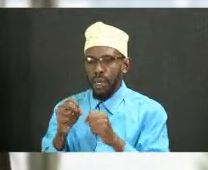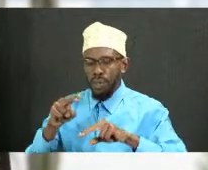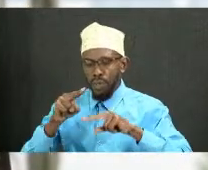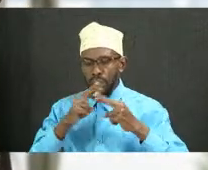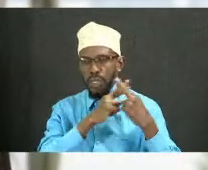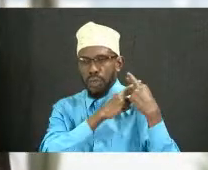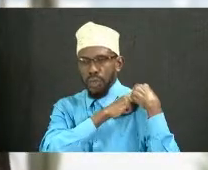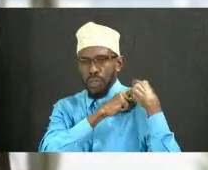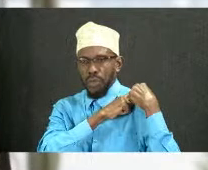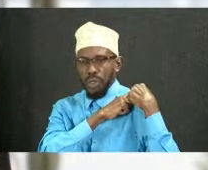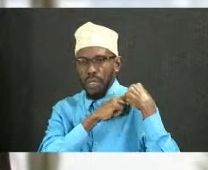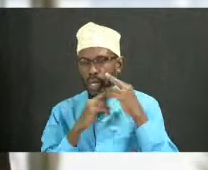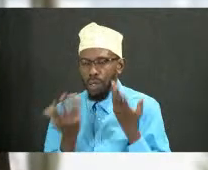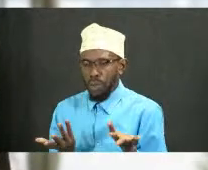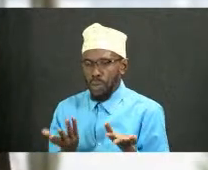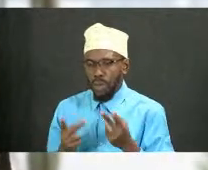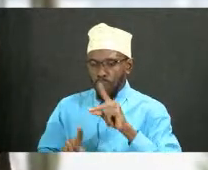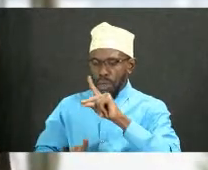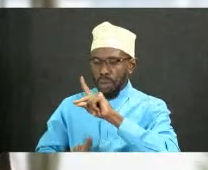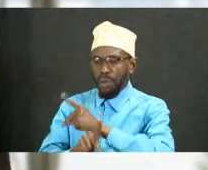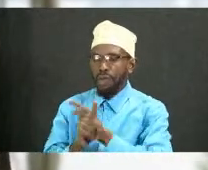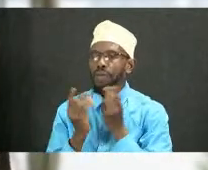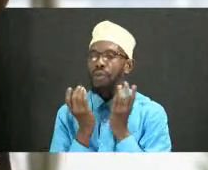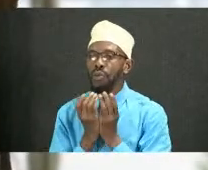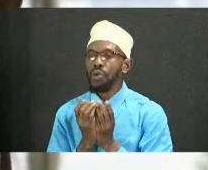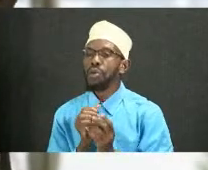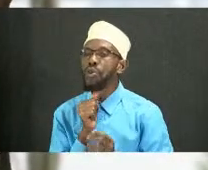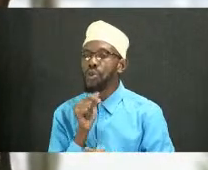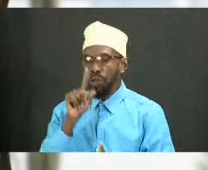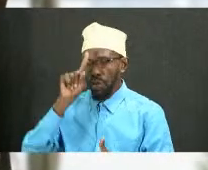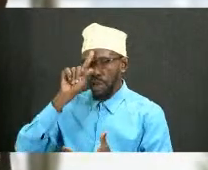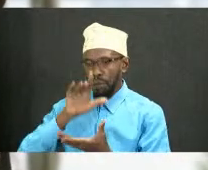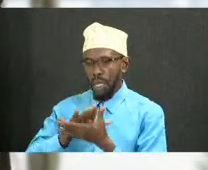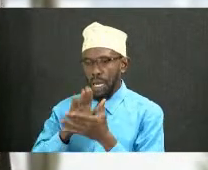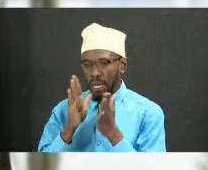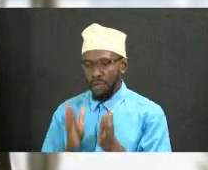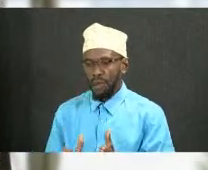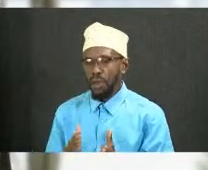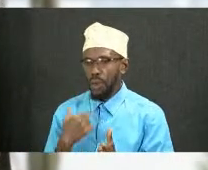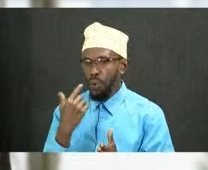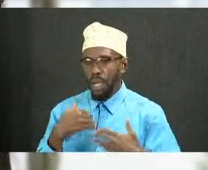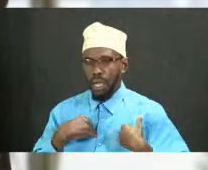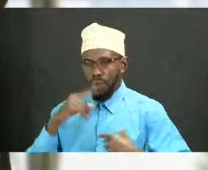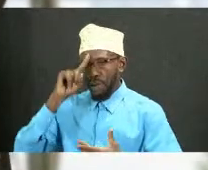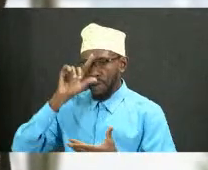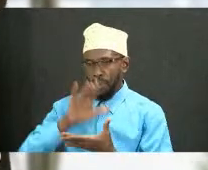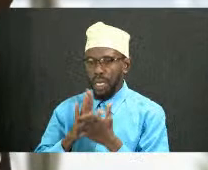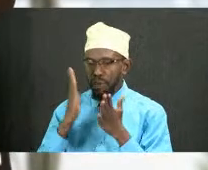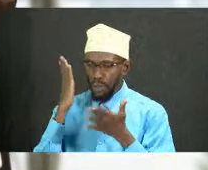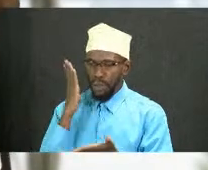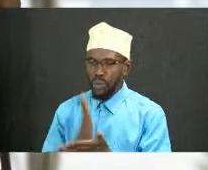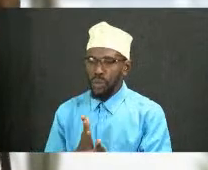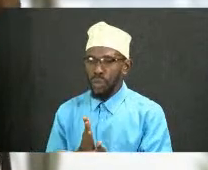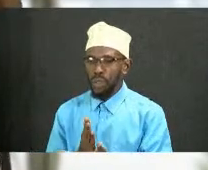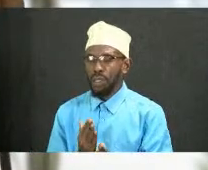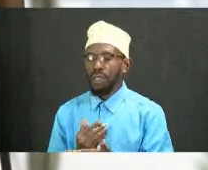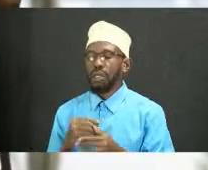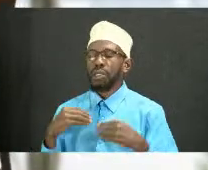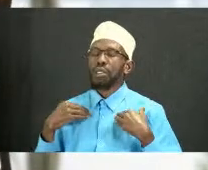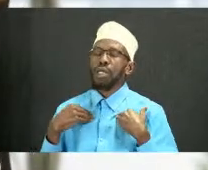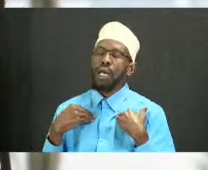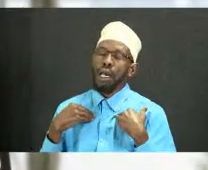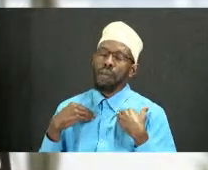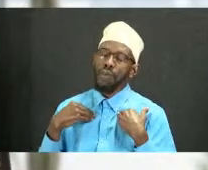sababu hapa pia Mtume sallallahu alaihi wasallam anatueleza si muumini ambaye yuko na imani ya sawasawa awe yeye